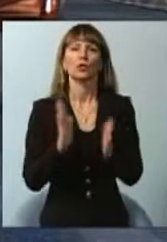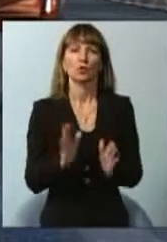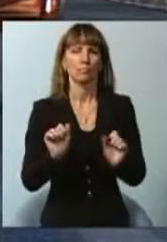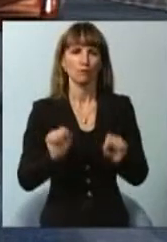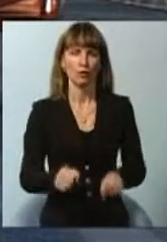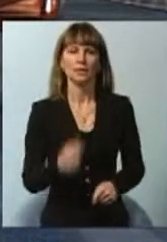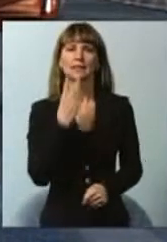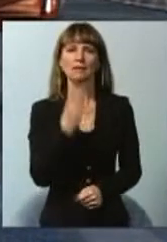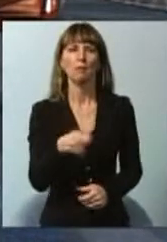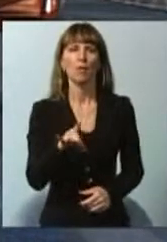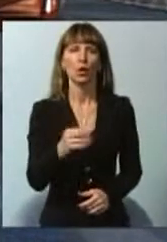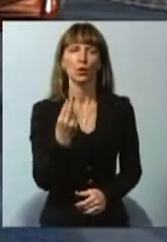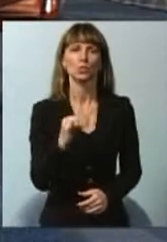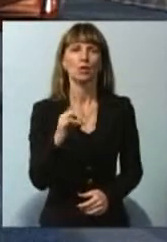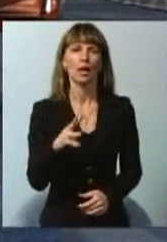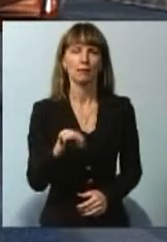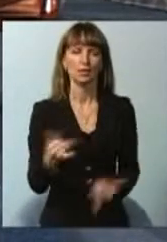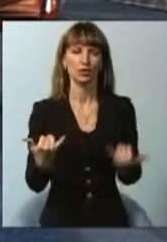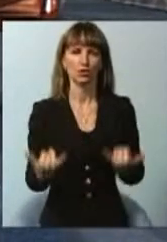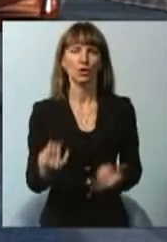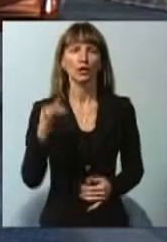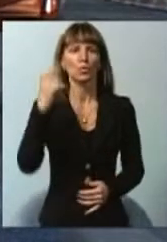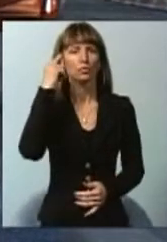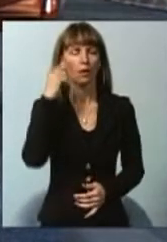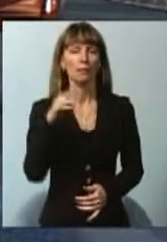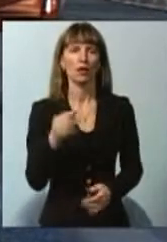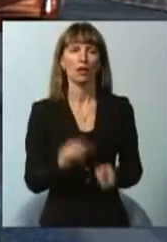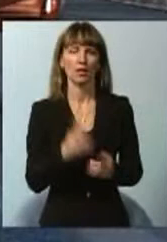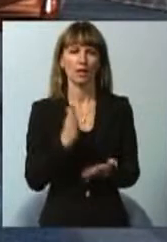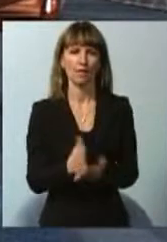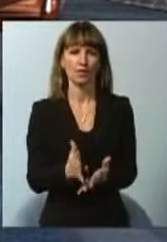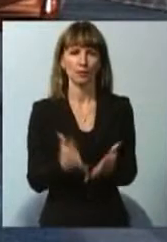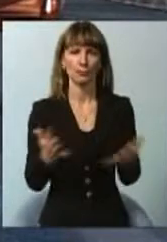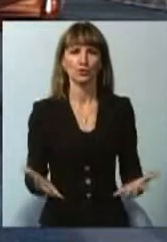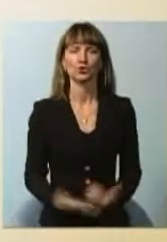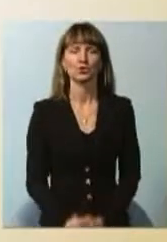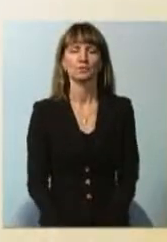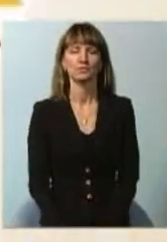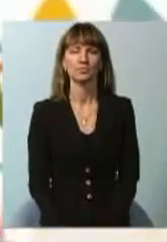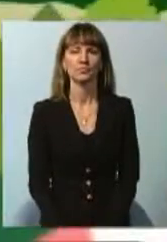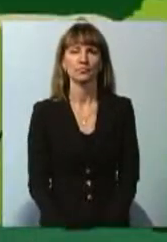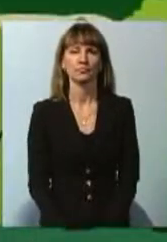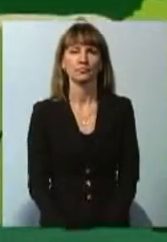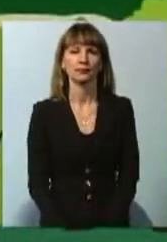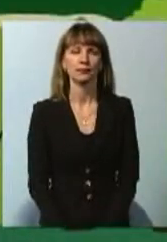можна. Дивимось про цунамі просто зараз та дізнаємось про це явище більше.